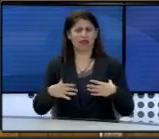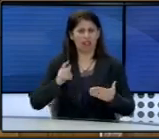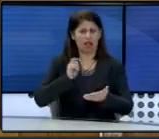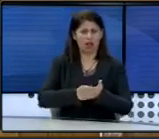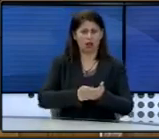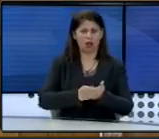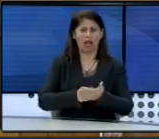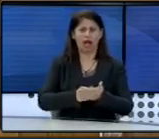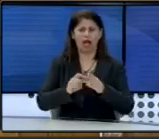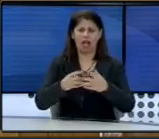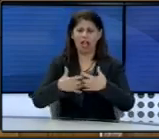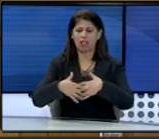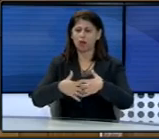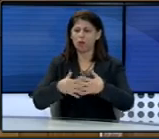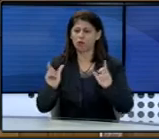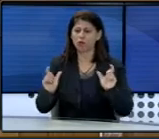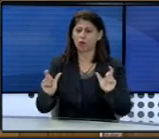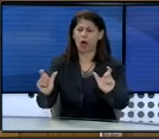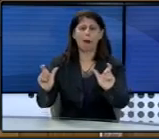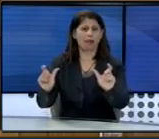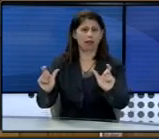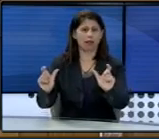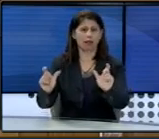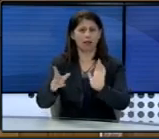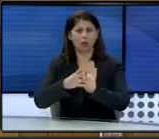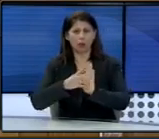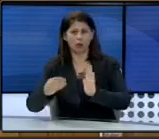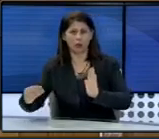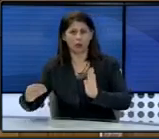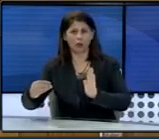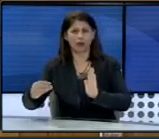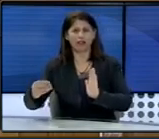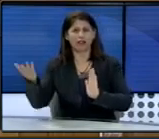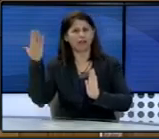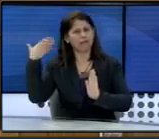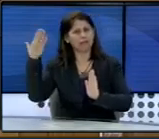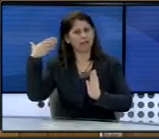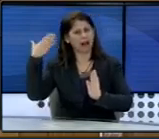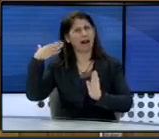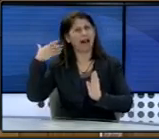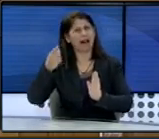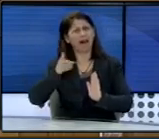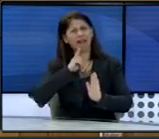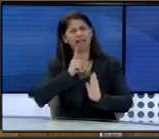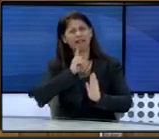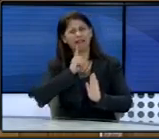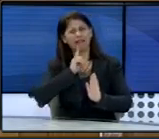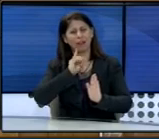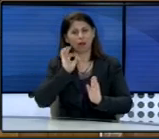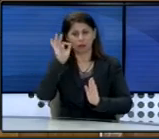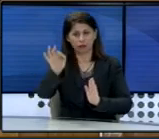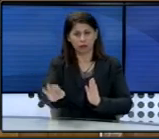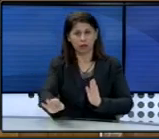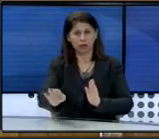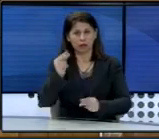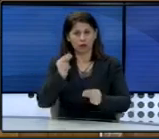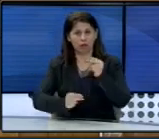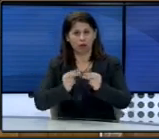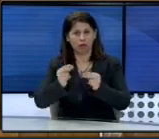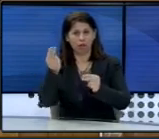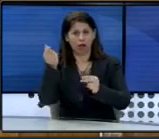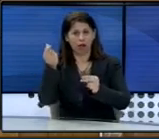δαπάνες και να αντιγράφεται τις συνταγές του χθες που μας οδήγησαν στη δημοσιονομική εκτροπή